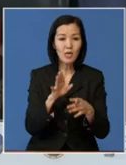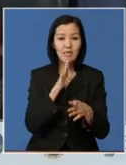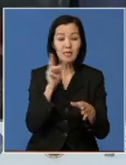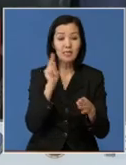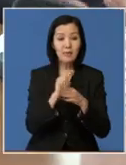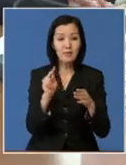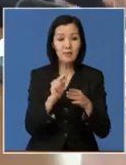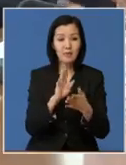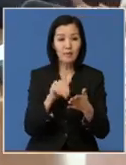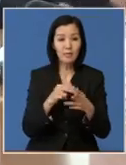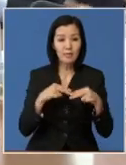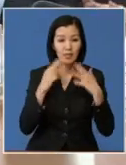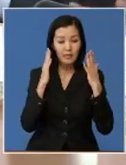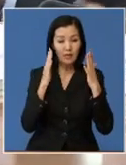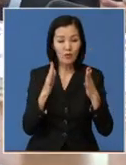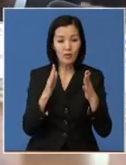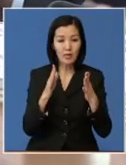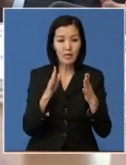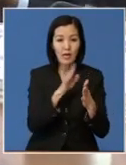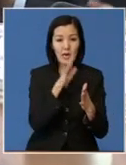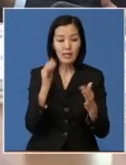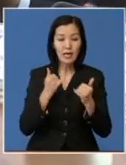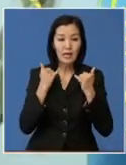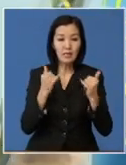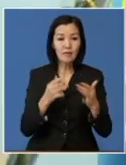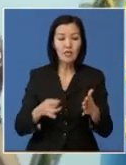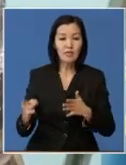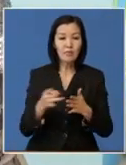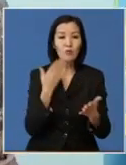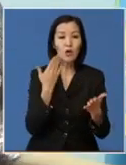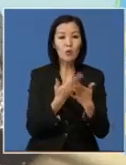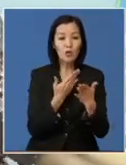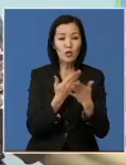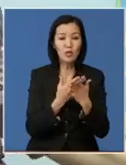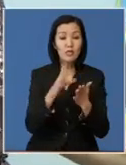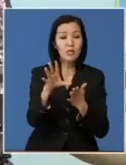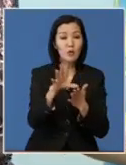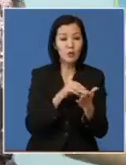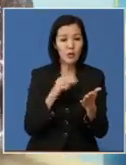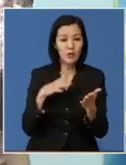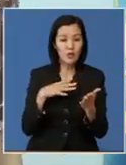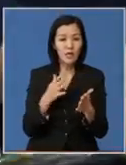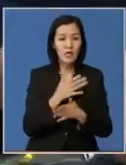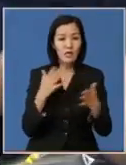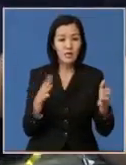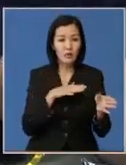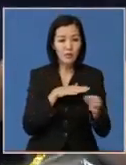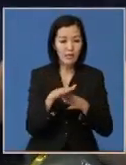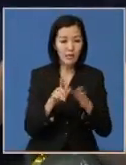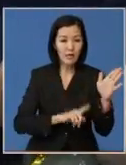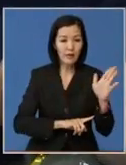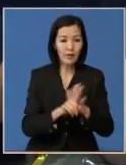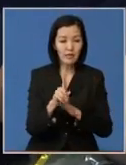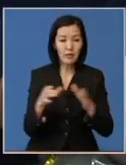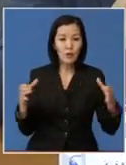баса назар аударды. Осы орайда анаға тағзыматты жобалары республикаға үлгі ретінде алынып, кең көлемінде жүзеге асырыла бастады. Салтанатты жиында